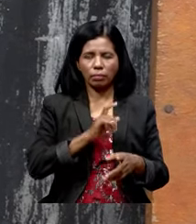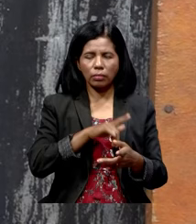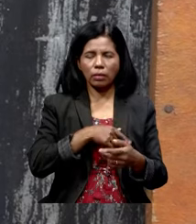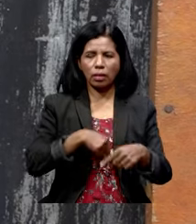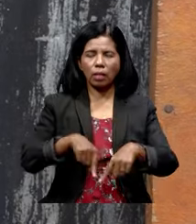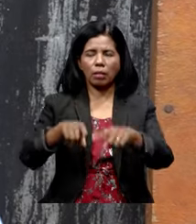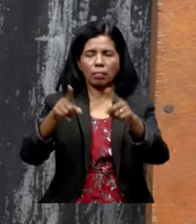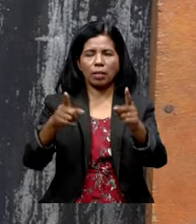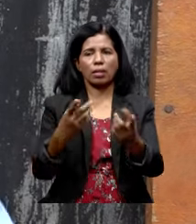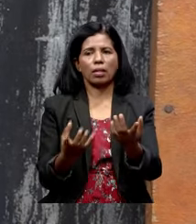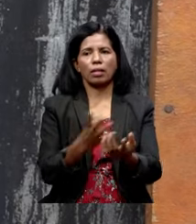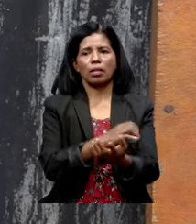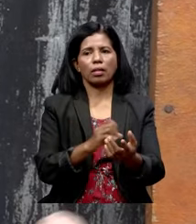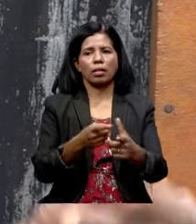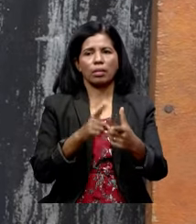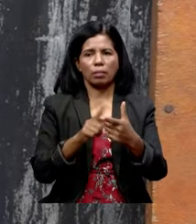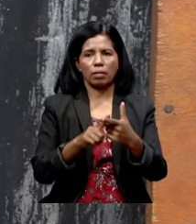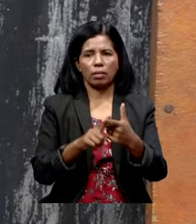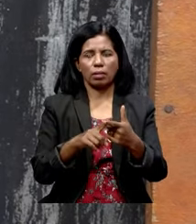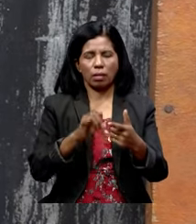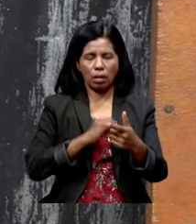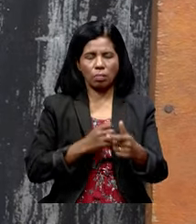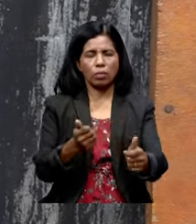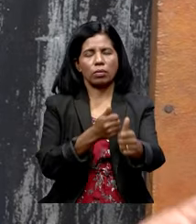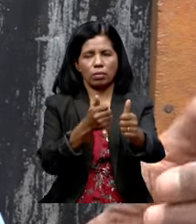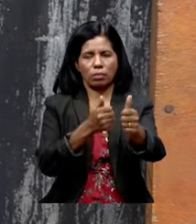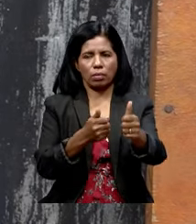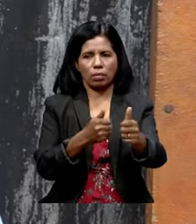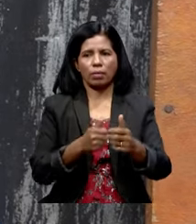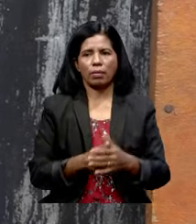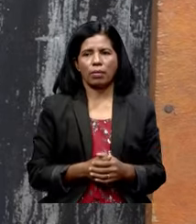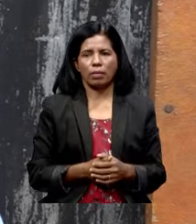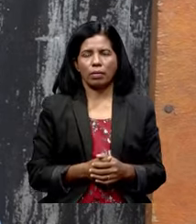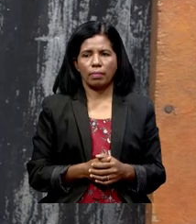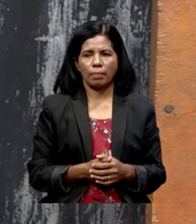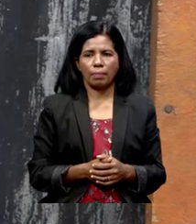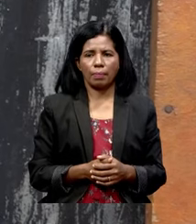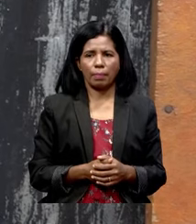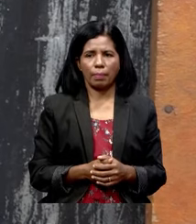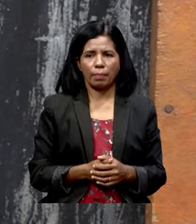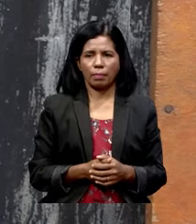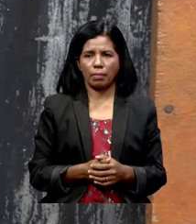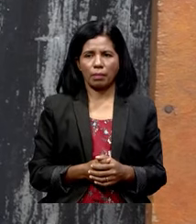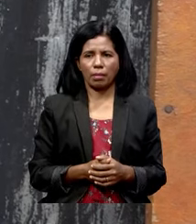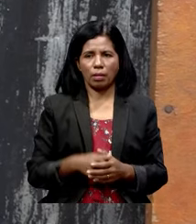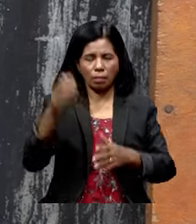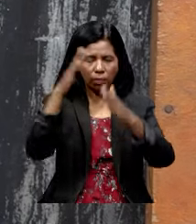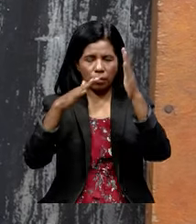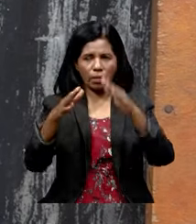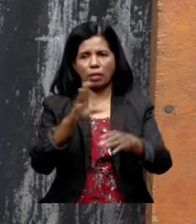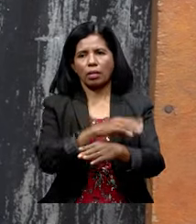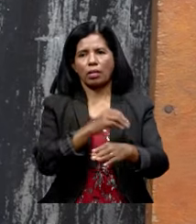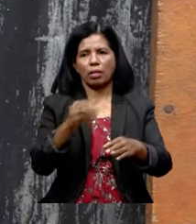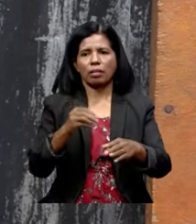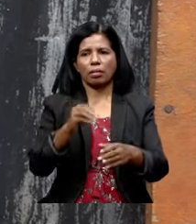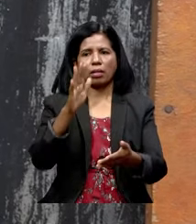awatnya tosle, nampak ni ida ni tuiran ni apa awak masa tuiran, nampak ni akan kalau sa problem sa ni